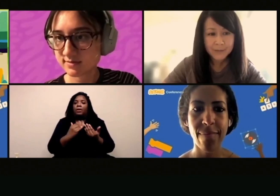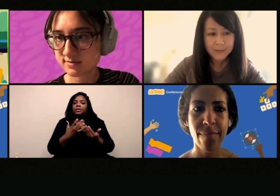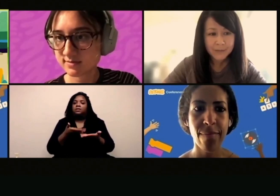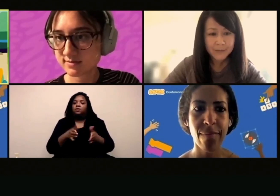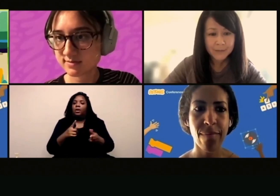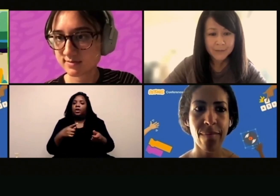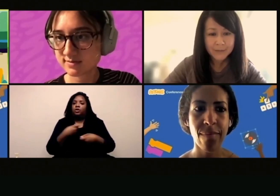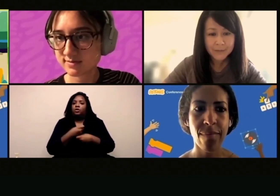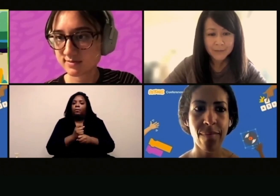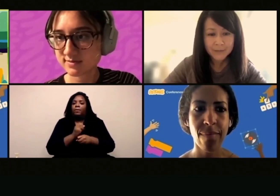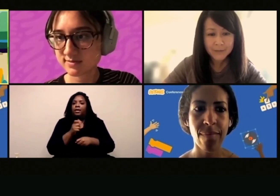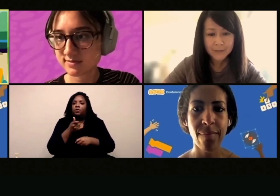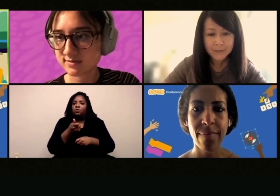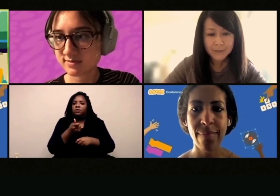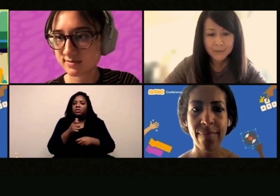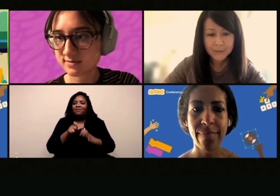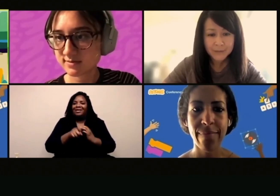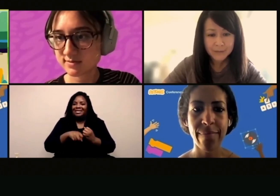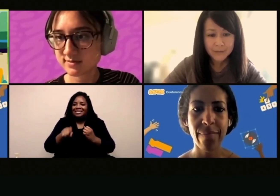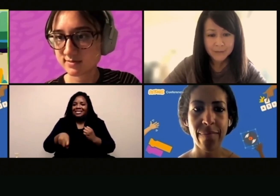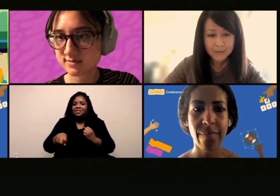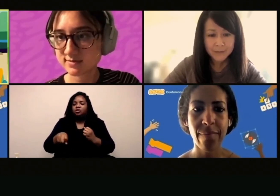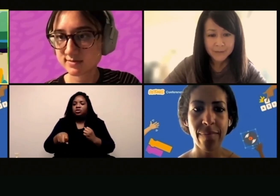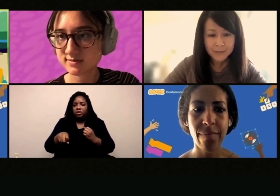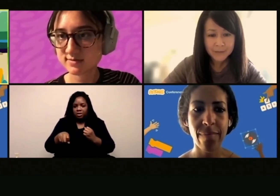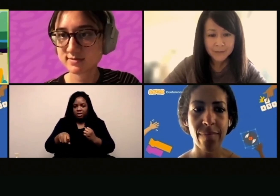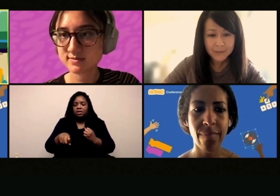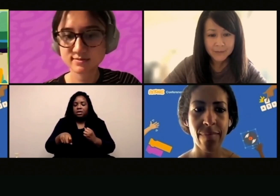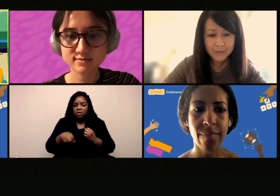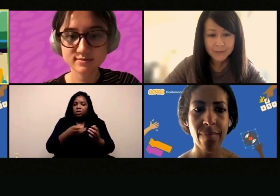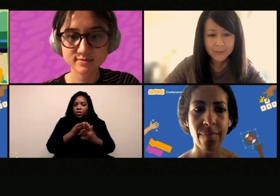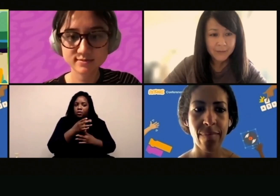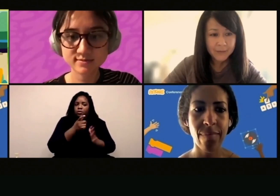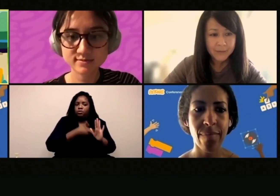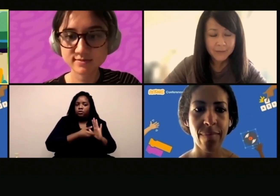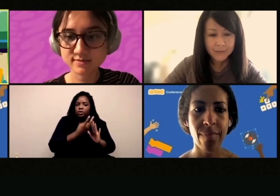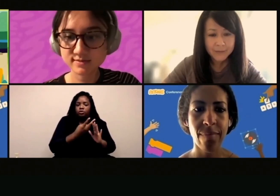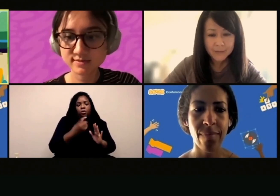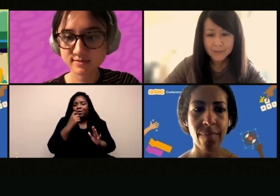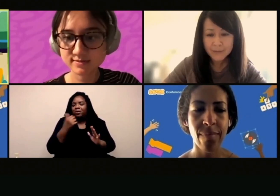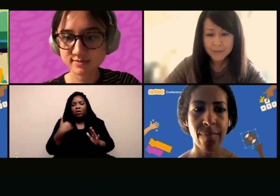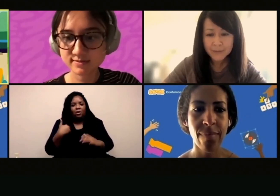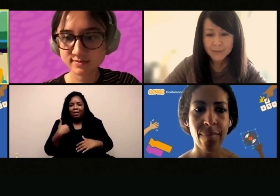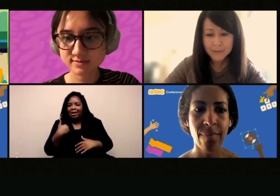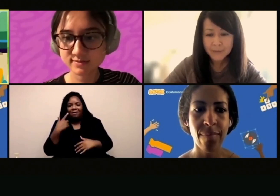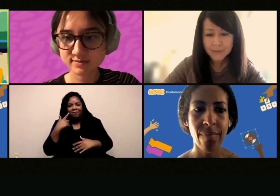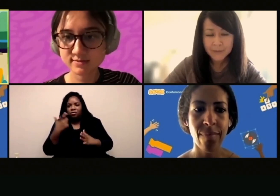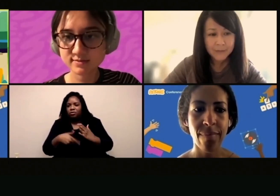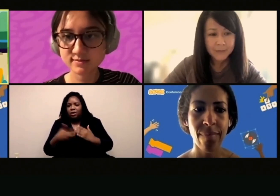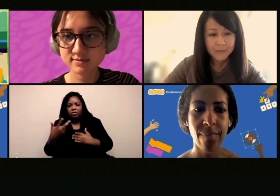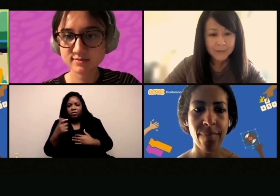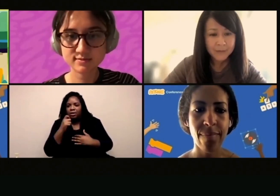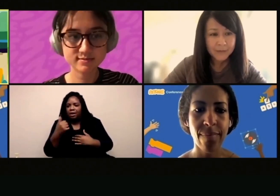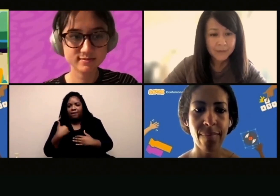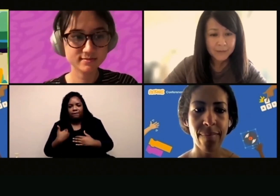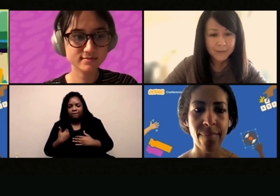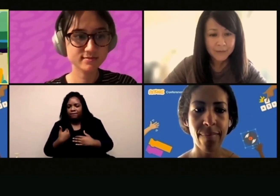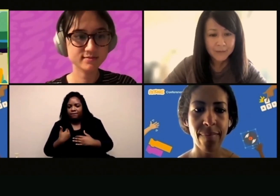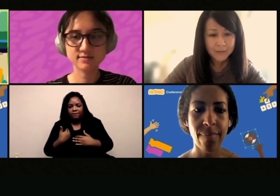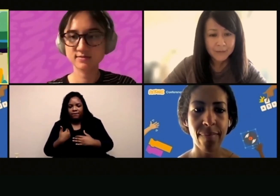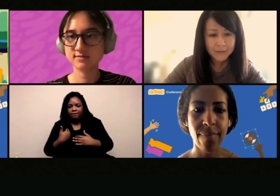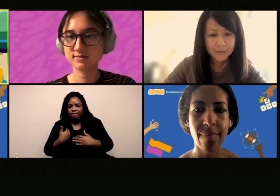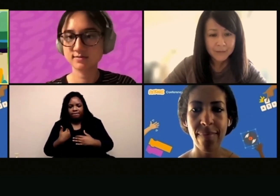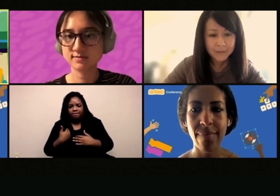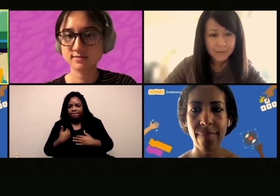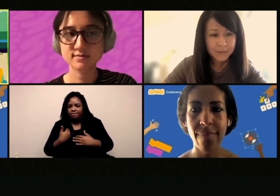3じゃなくて第2バージョンでまたスクラッチXというものが出ましたそちらの方ではいろいろあと